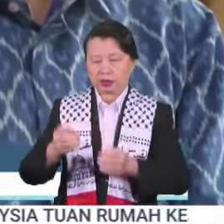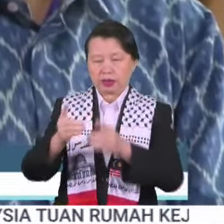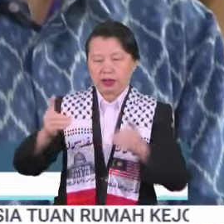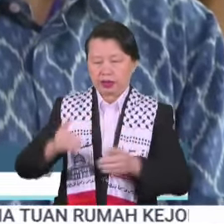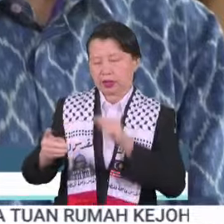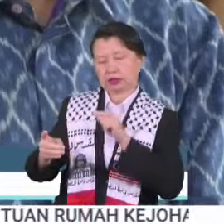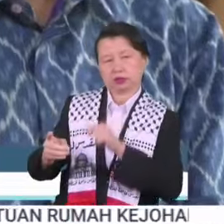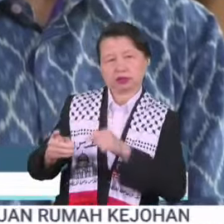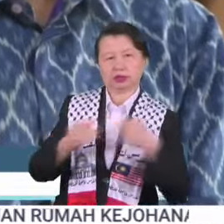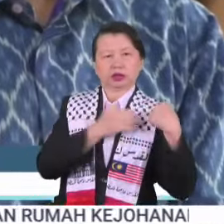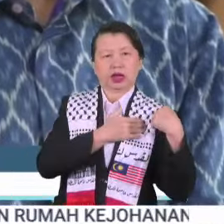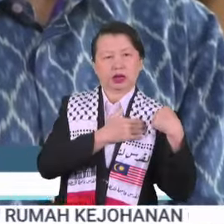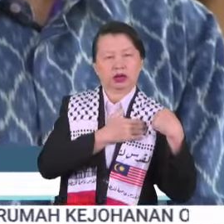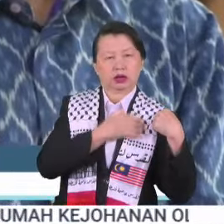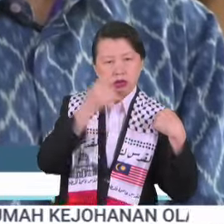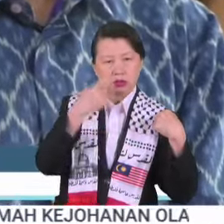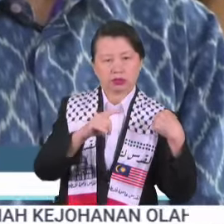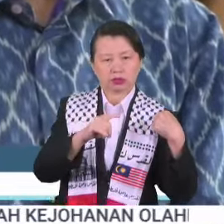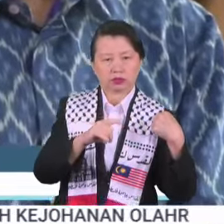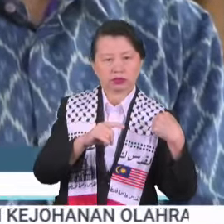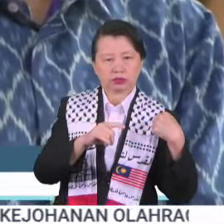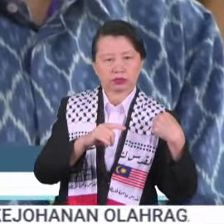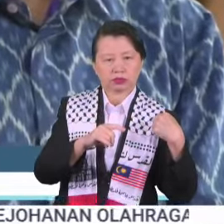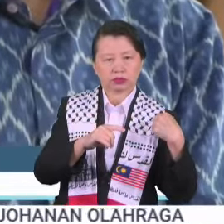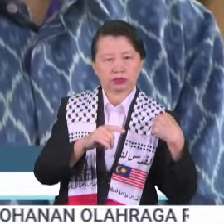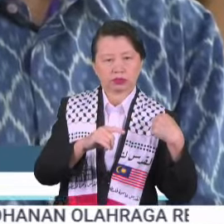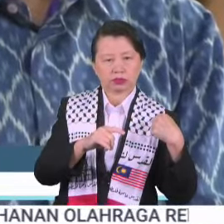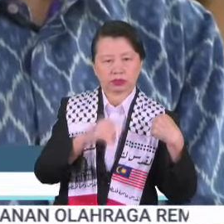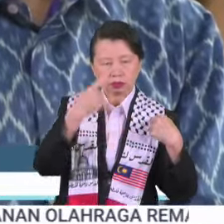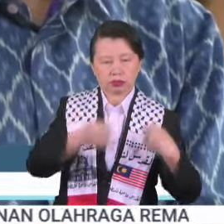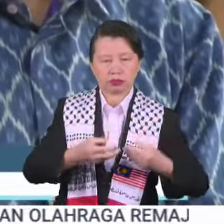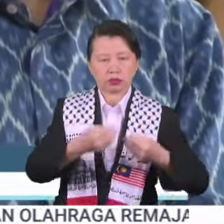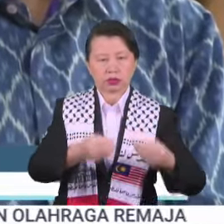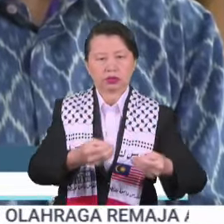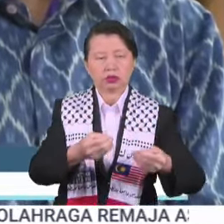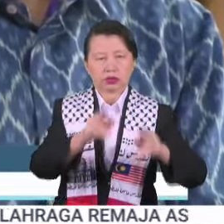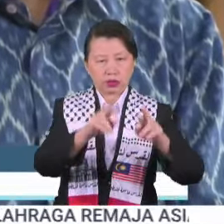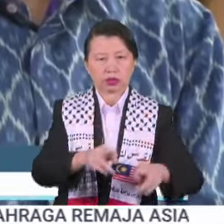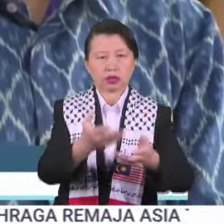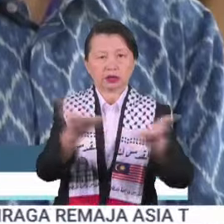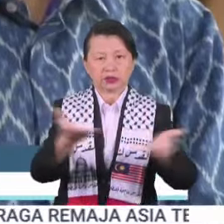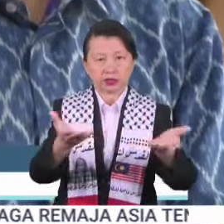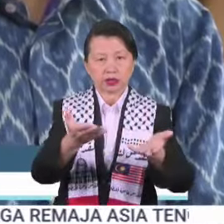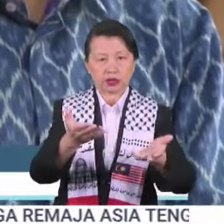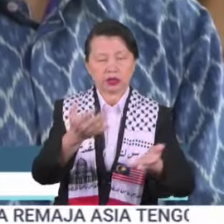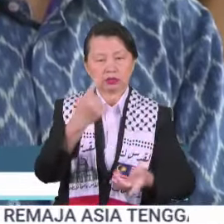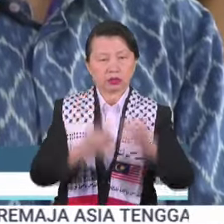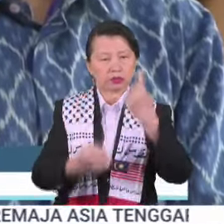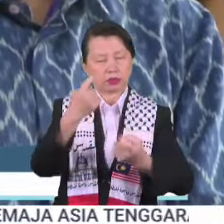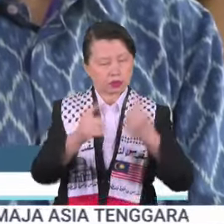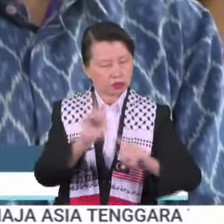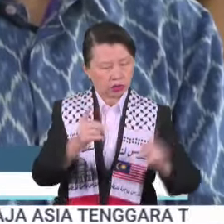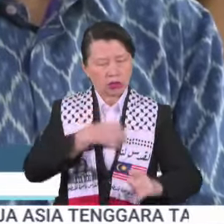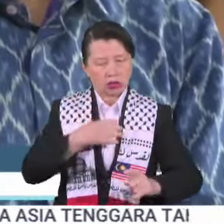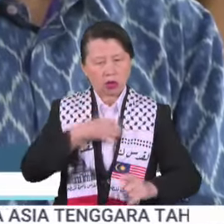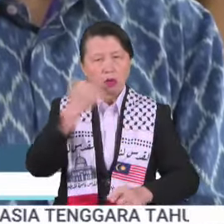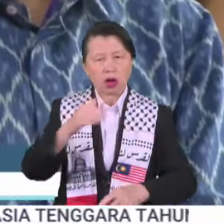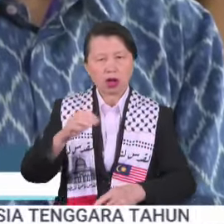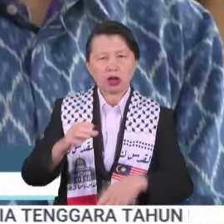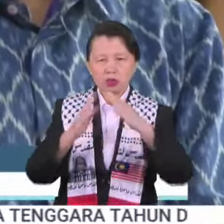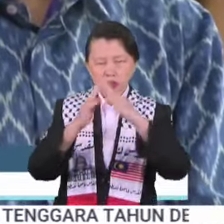bertanggungjawab dan saya seharap tak adalah penuni-penguni sini mempersoalkan Kenapa rumah saya tak ada